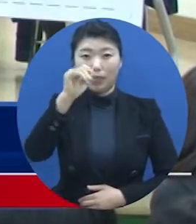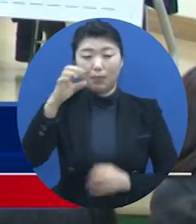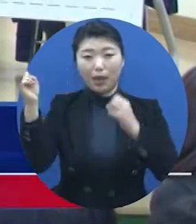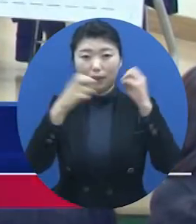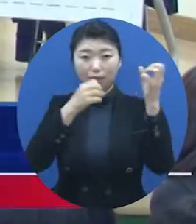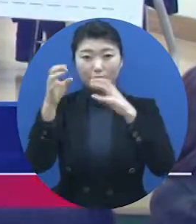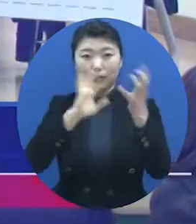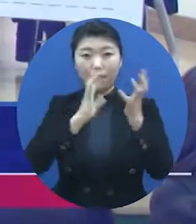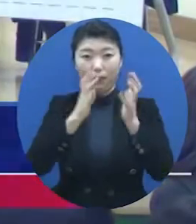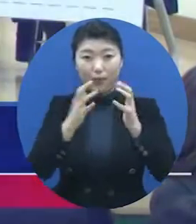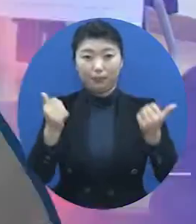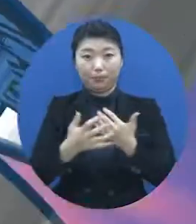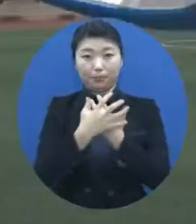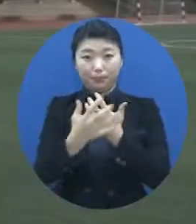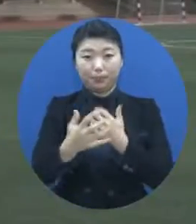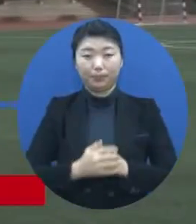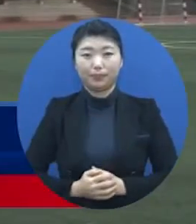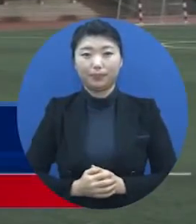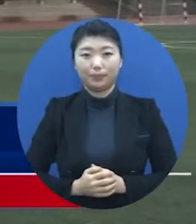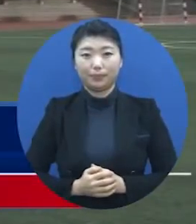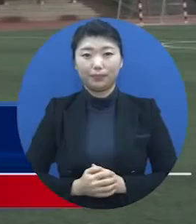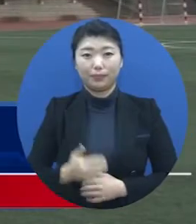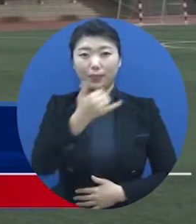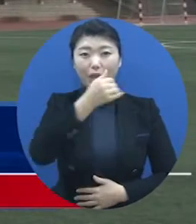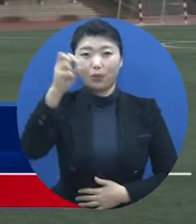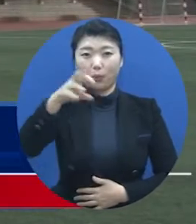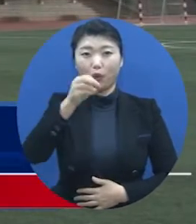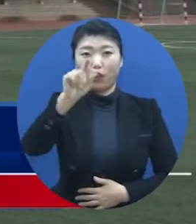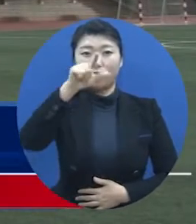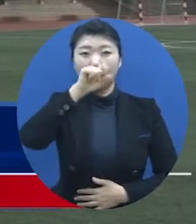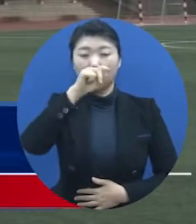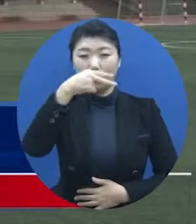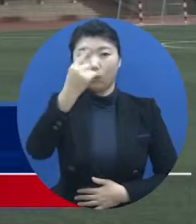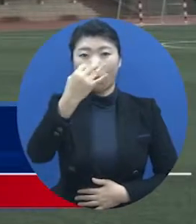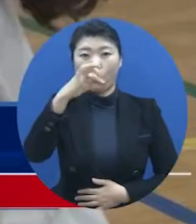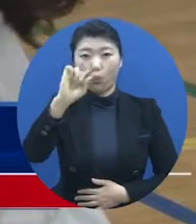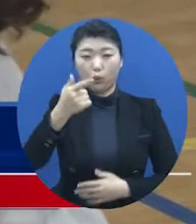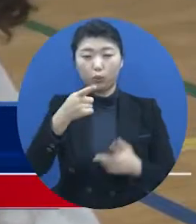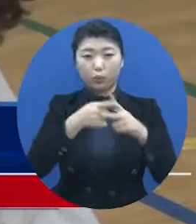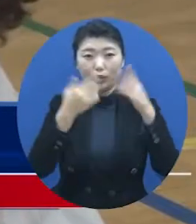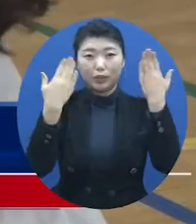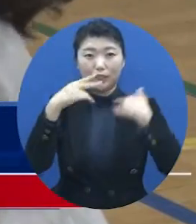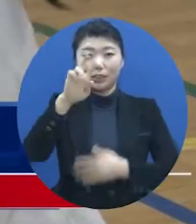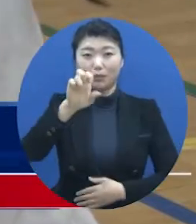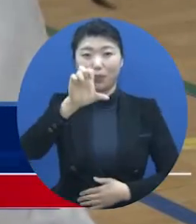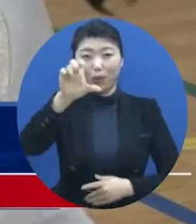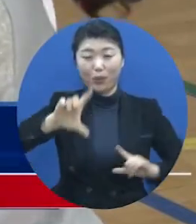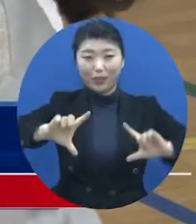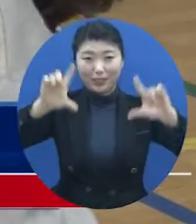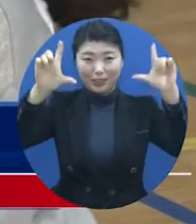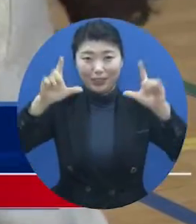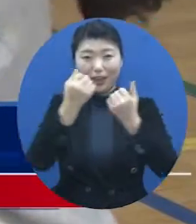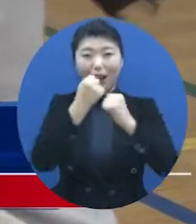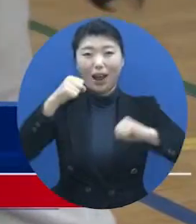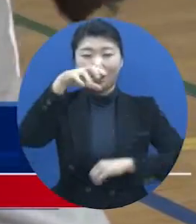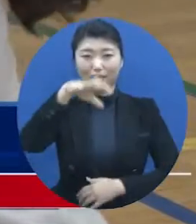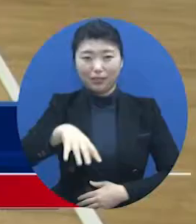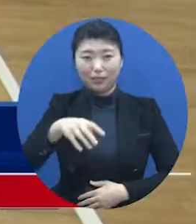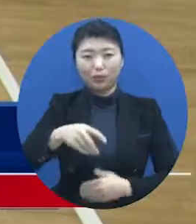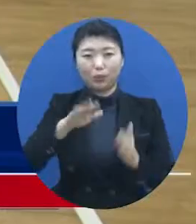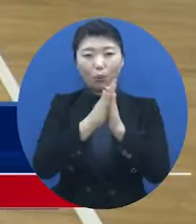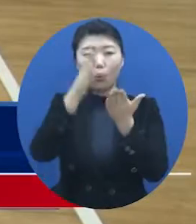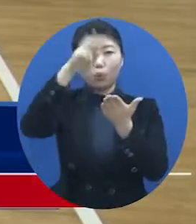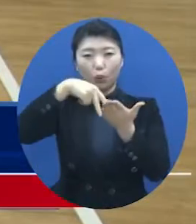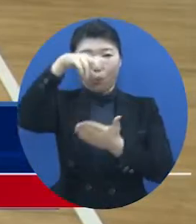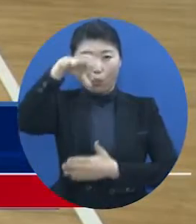디베이트 대회를 개최했습니다. 세종시 연기도원 초등학교는 지난 25일 강당에서 사서